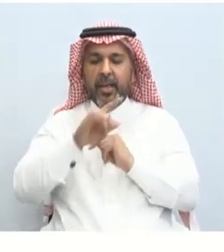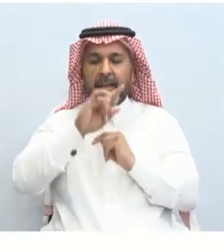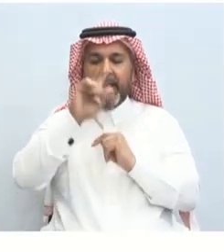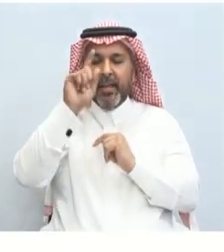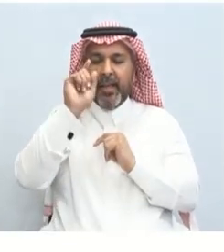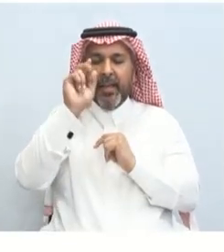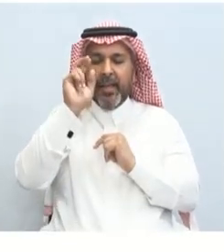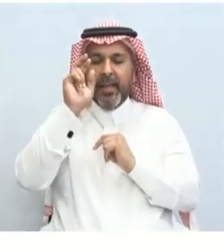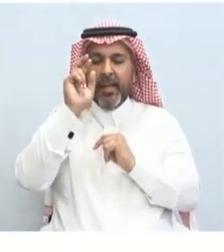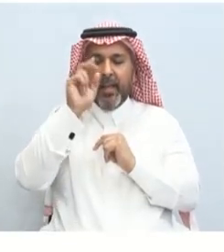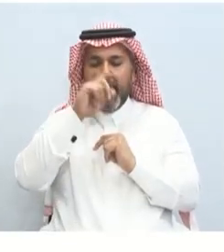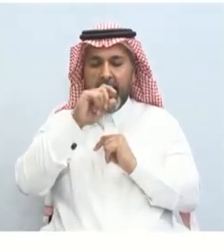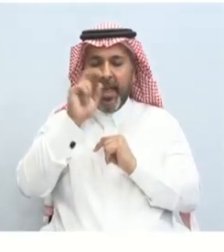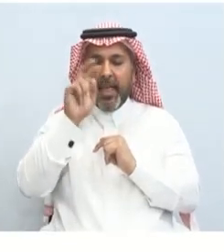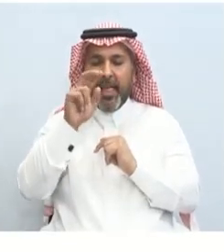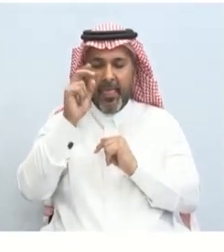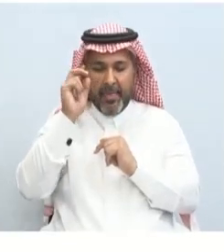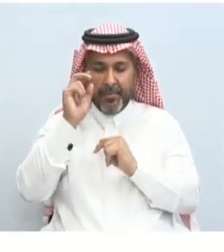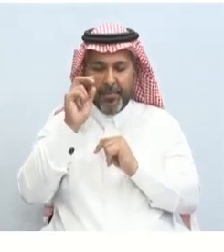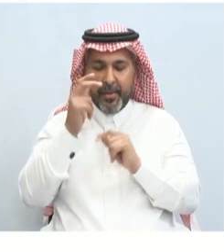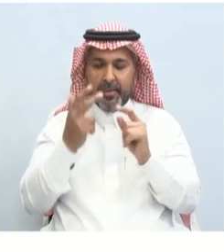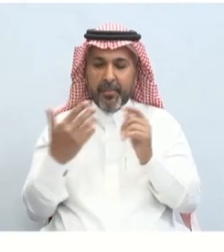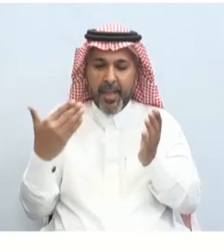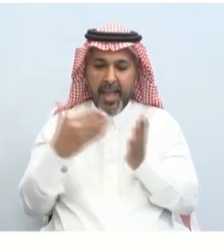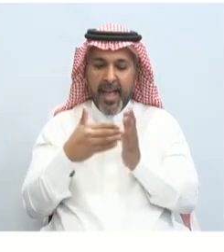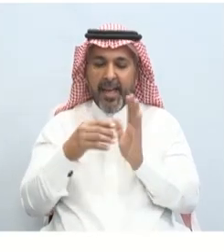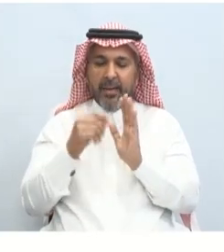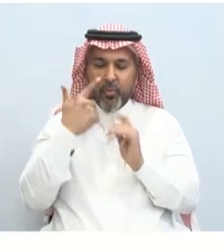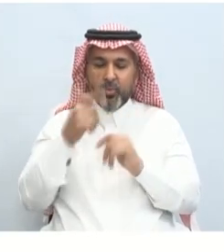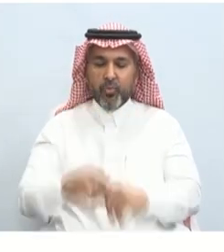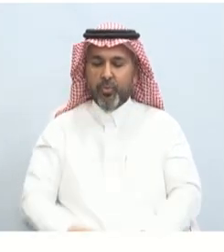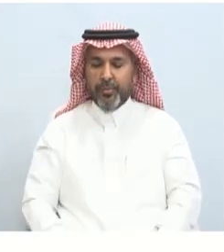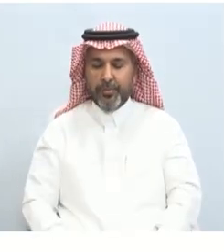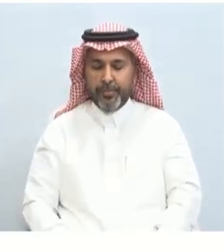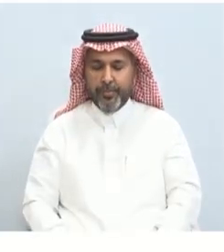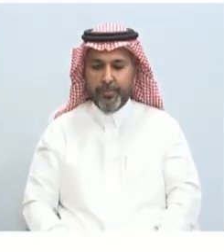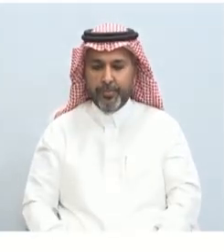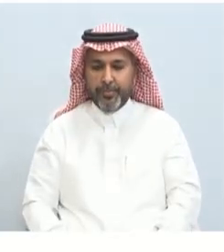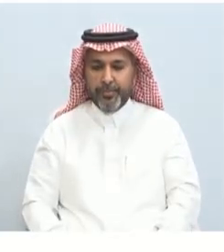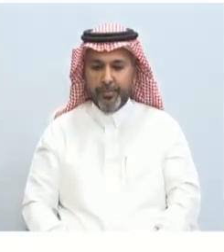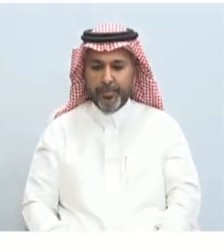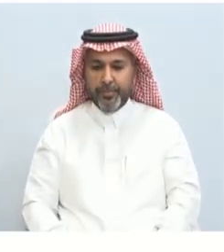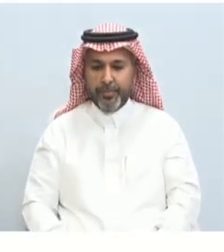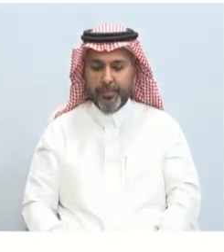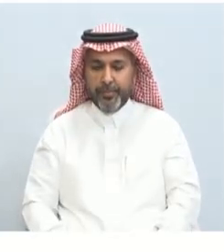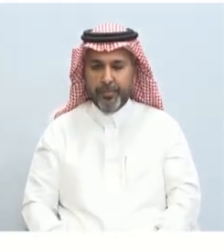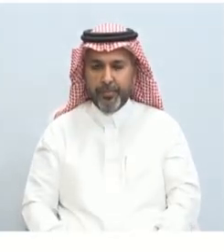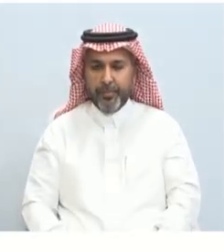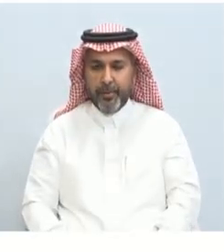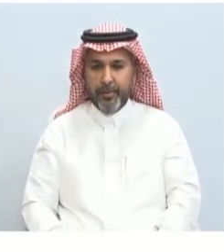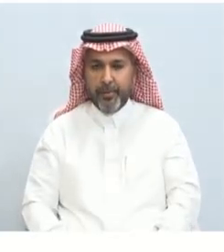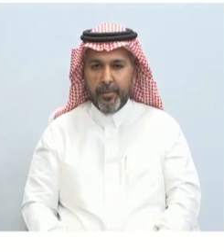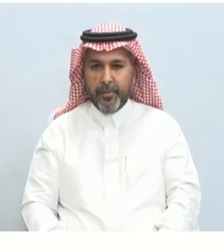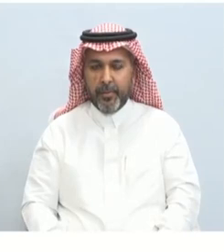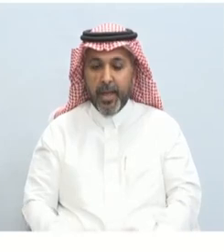لن تكون صادقه لكن لدي سؤال هل الاستدلال صحيح او غير صحيح